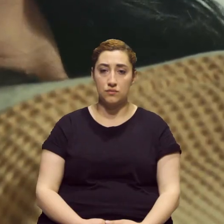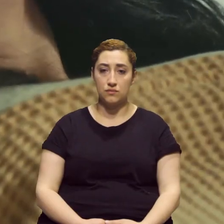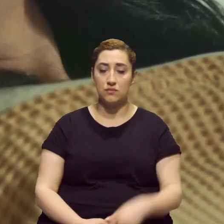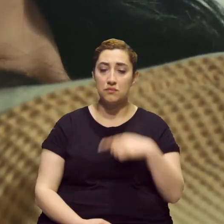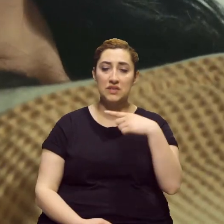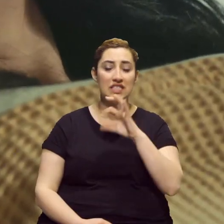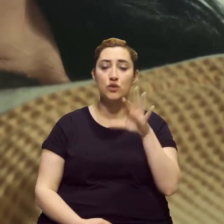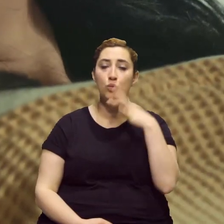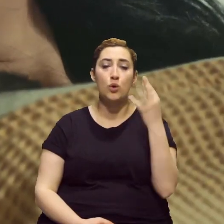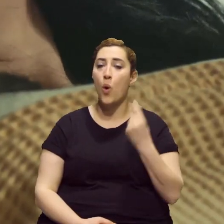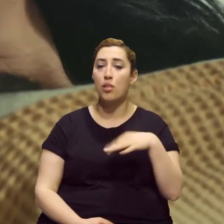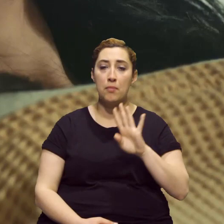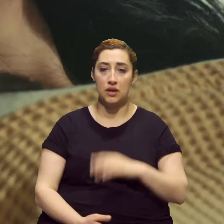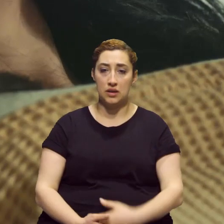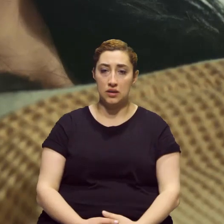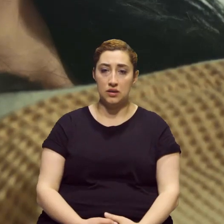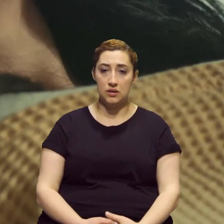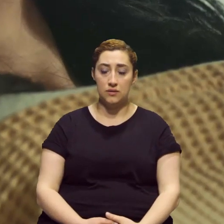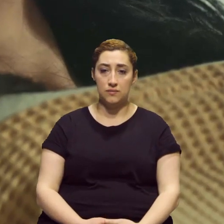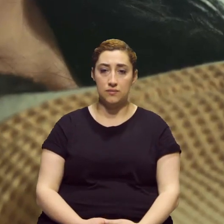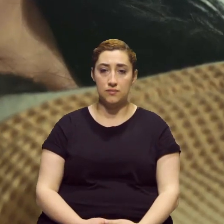Biz hiç mutlu olamadık.